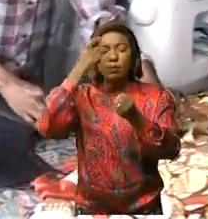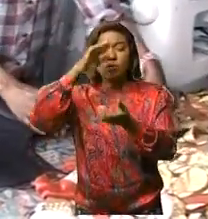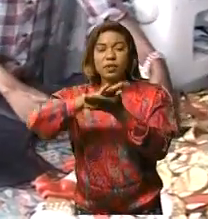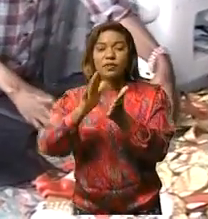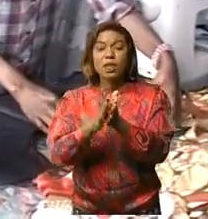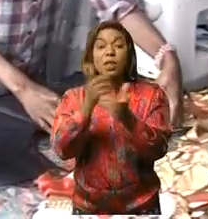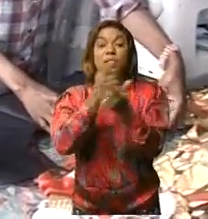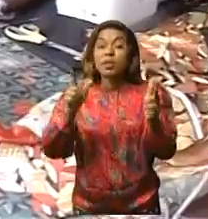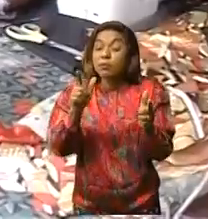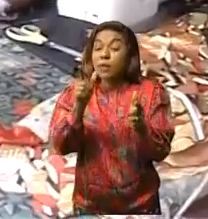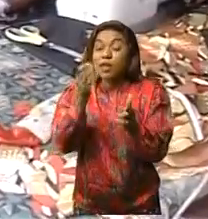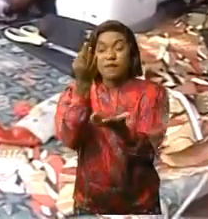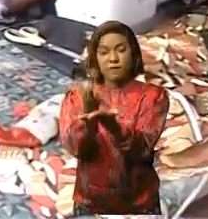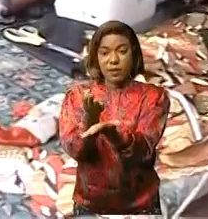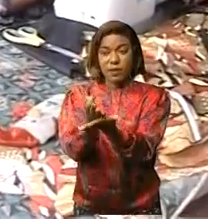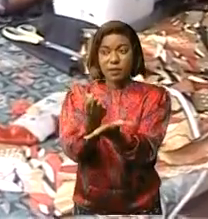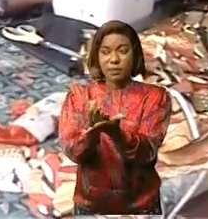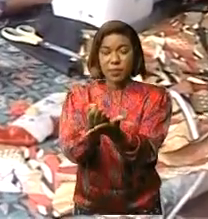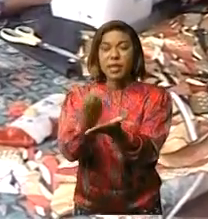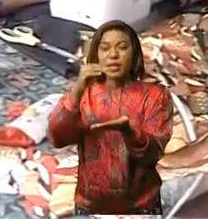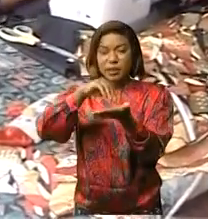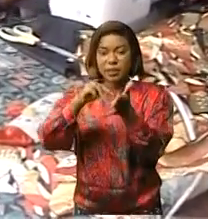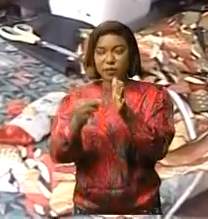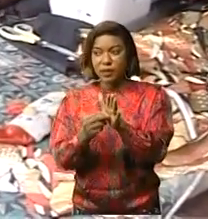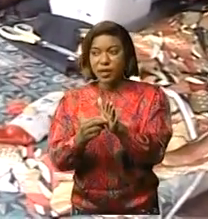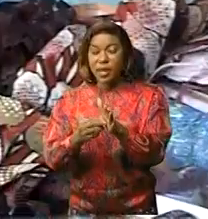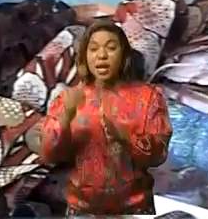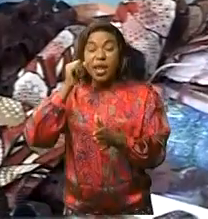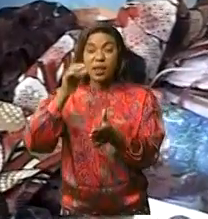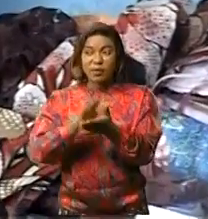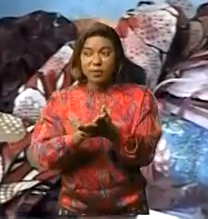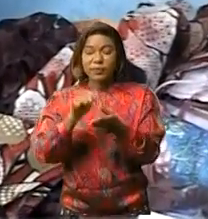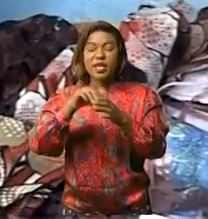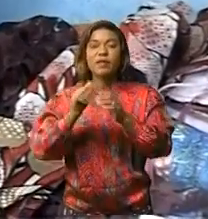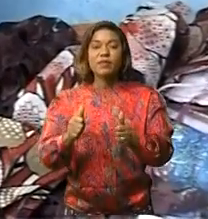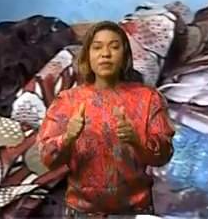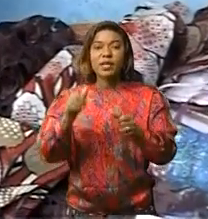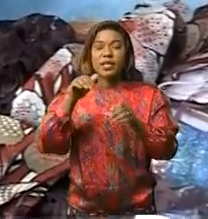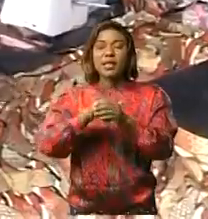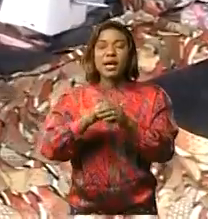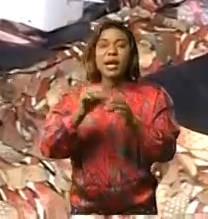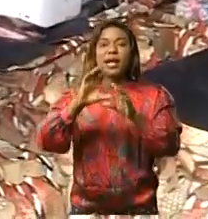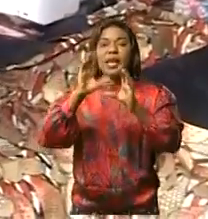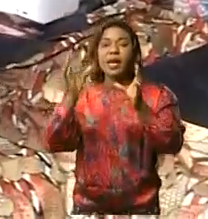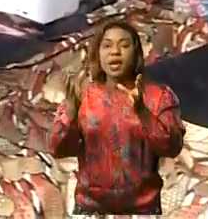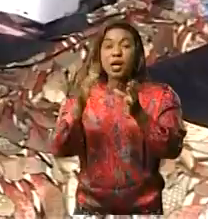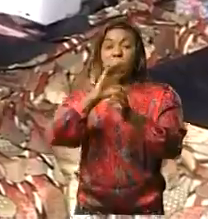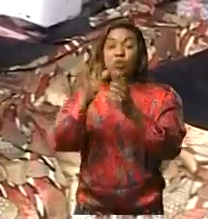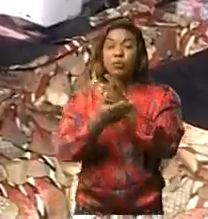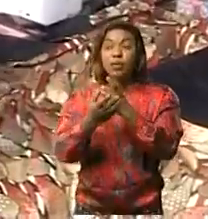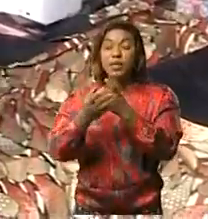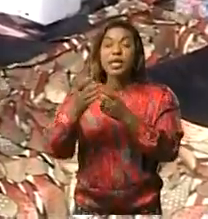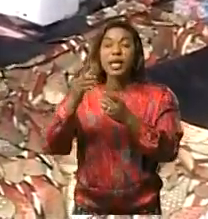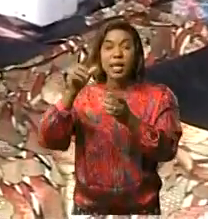autonome financièrement. Tel est le cas de Cécile Koussasuka, vivant dans la commune de Lemba, qui encadre les jeunes filles vivant